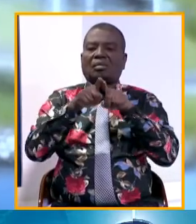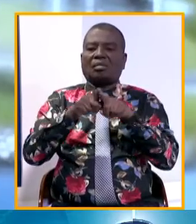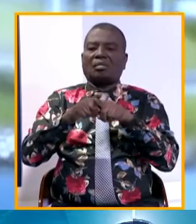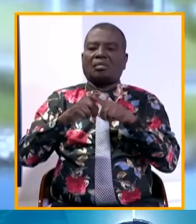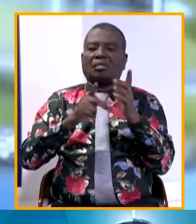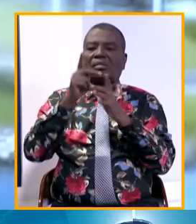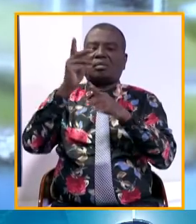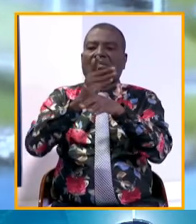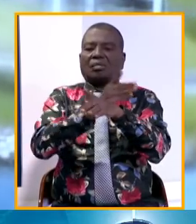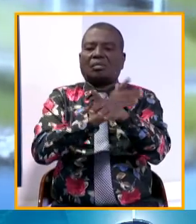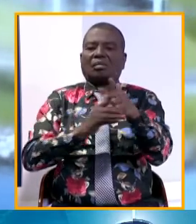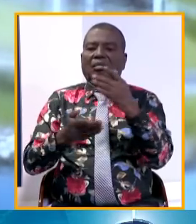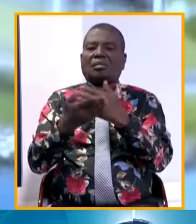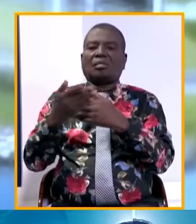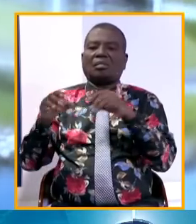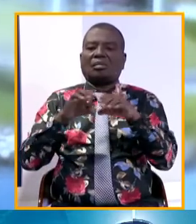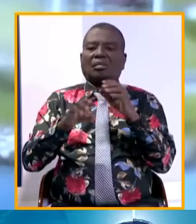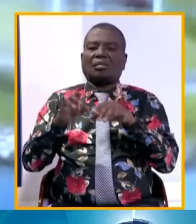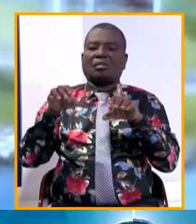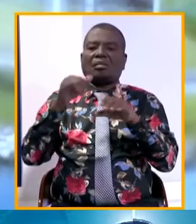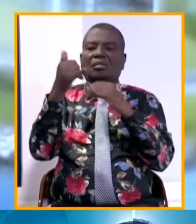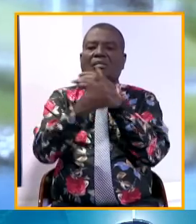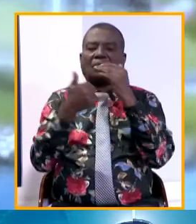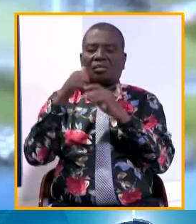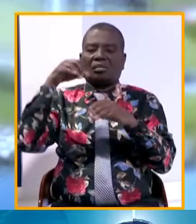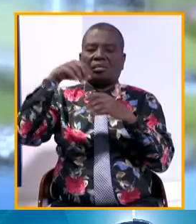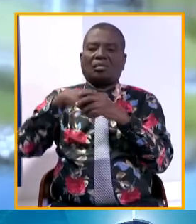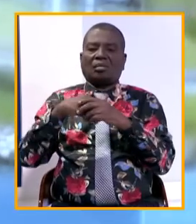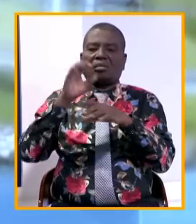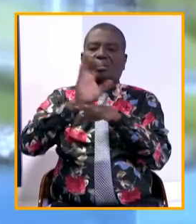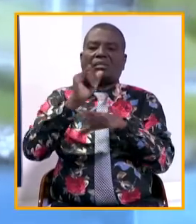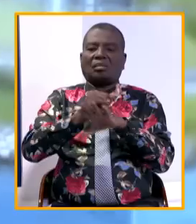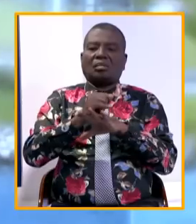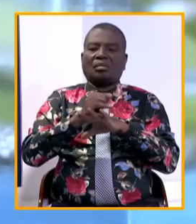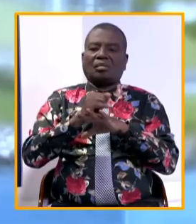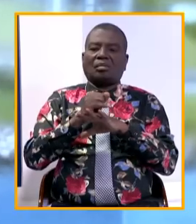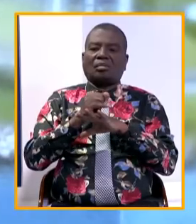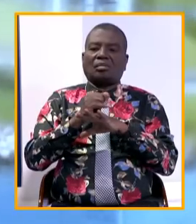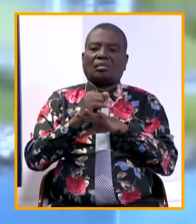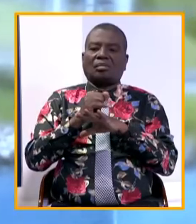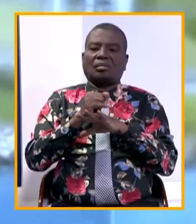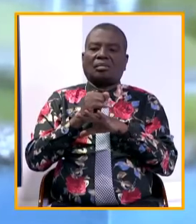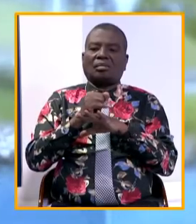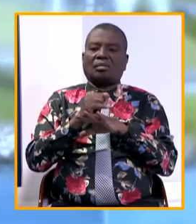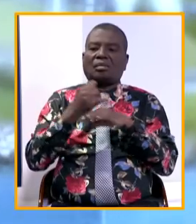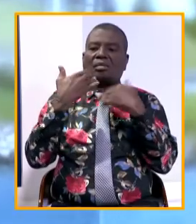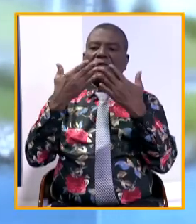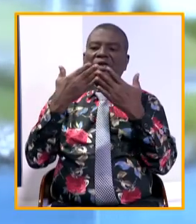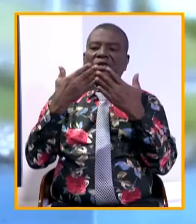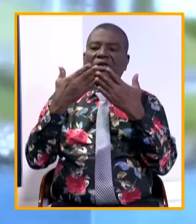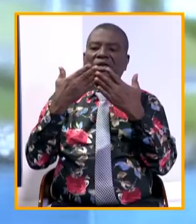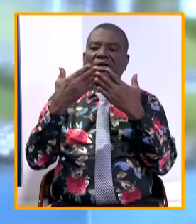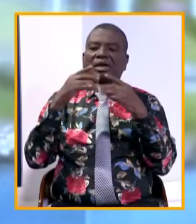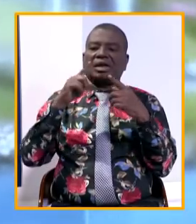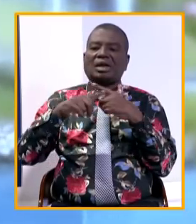les progrès réalisés par son pays, la Côte d'Ivoire, dans de nombreux secteurs. Voilà, merci de nous avoir